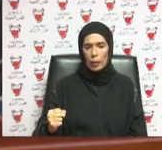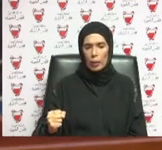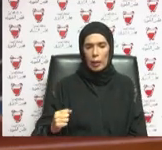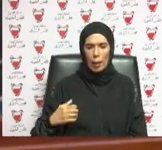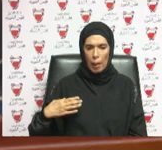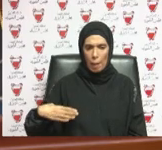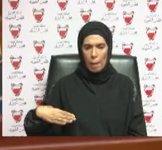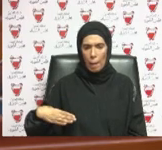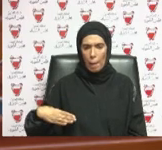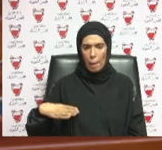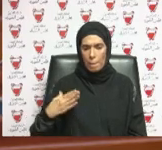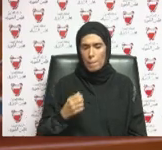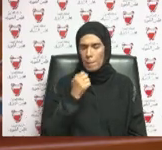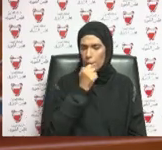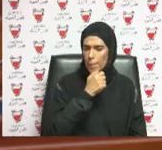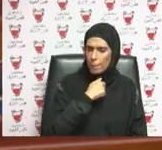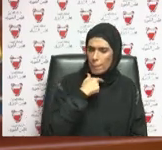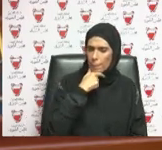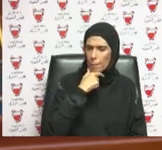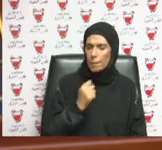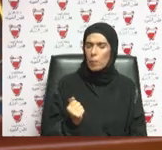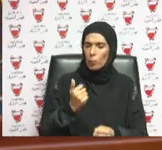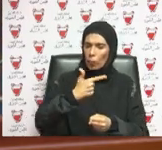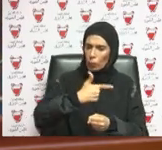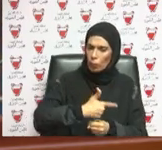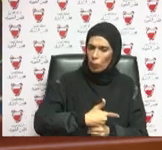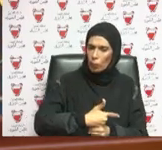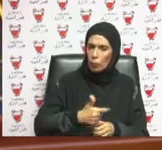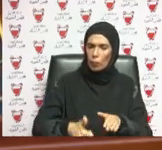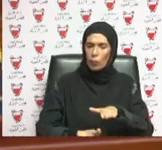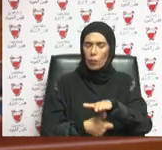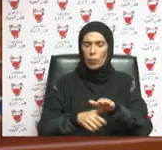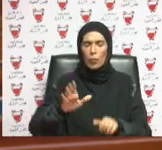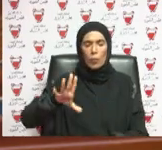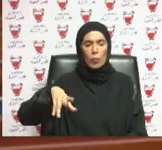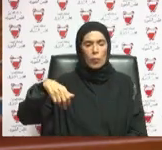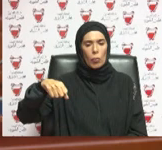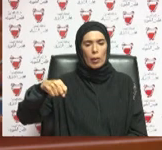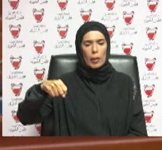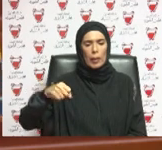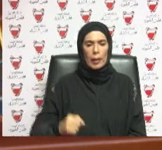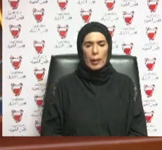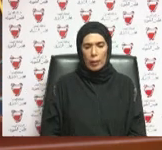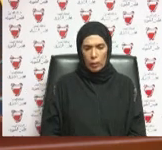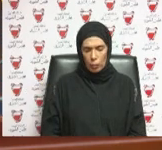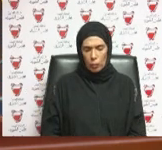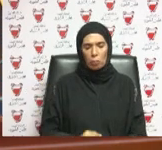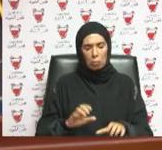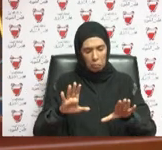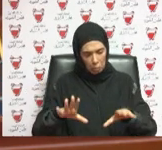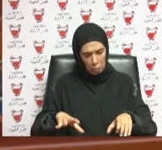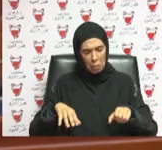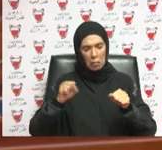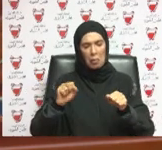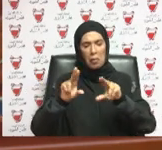الملكي الأمير سلمان بن حمد ولي العهد نائب القائد الأعلى رئيس مجلس الوزراء سيستكمل ما بدأه